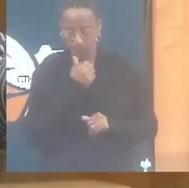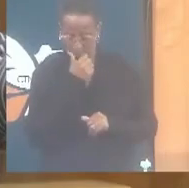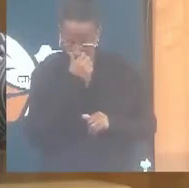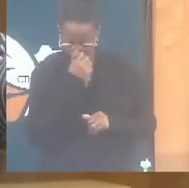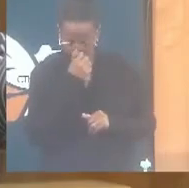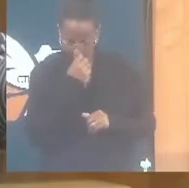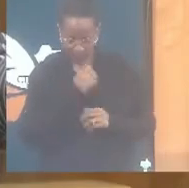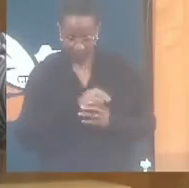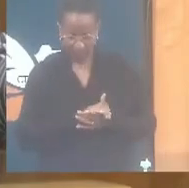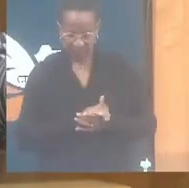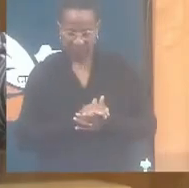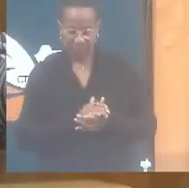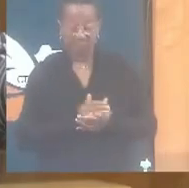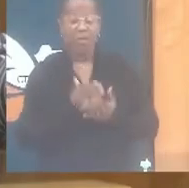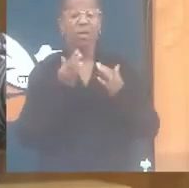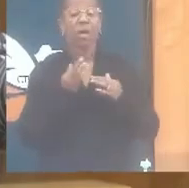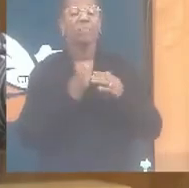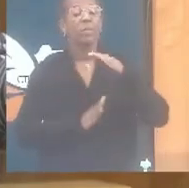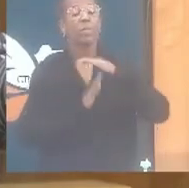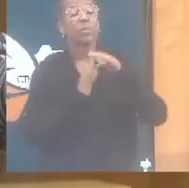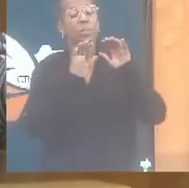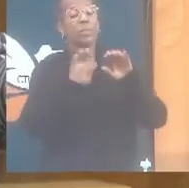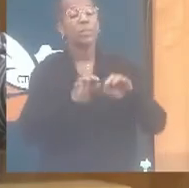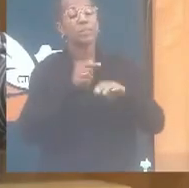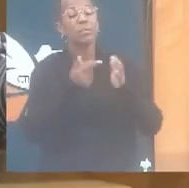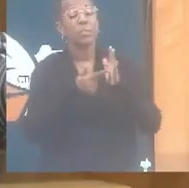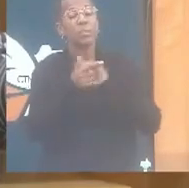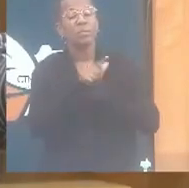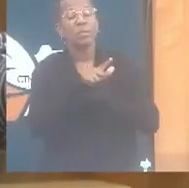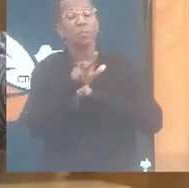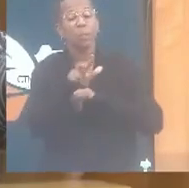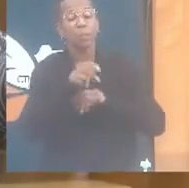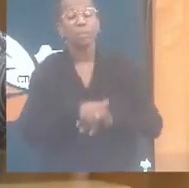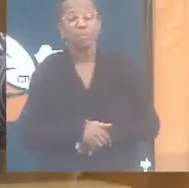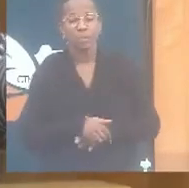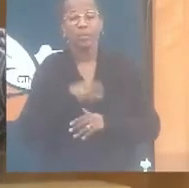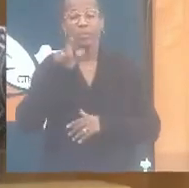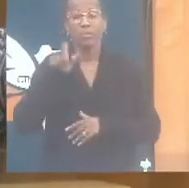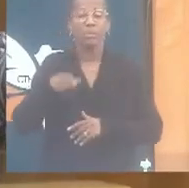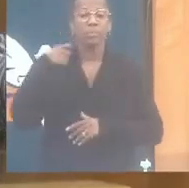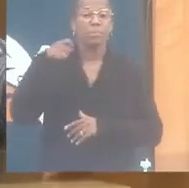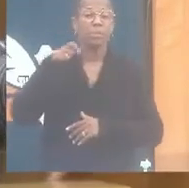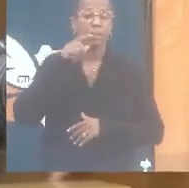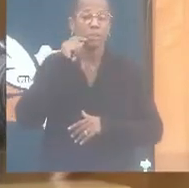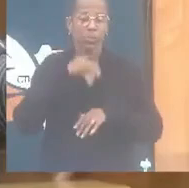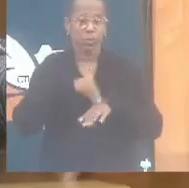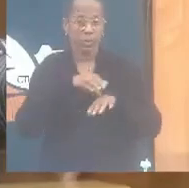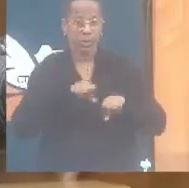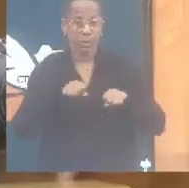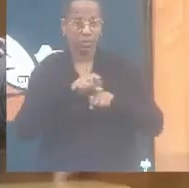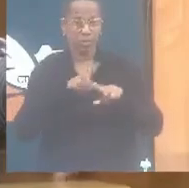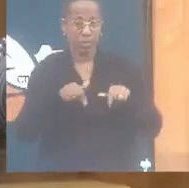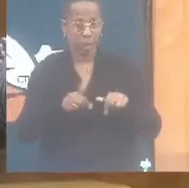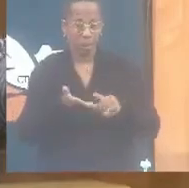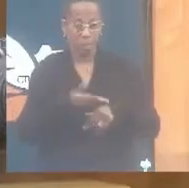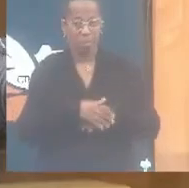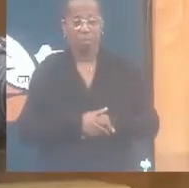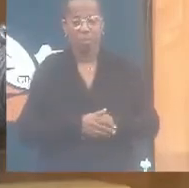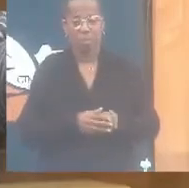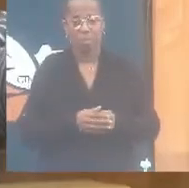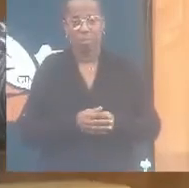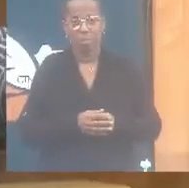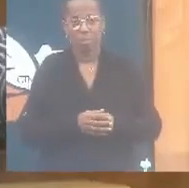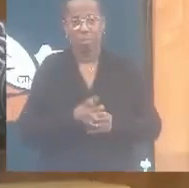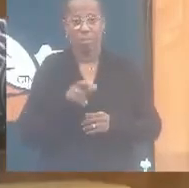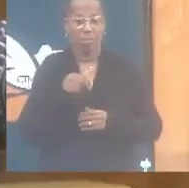À propos de ce compte 2023, Monsieur le Président du Conseil exécutif, malheureusement, il n'est pas là. Mais on